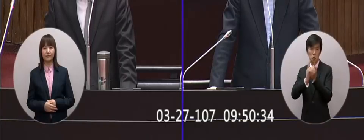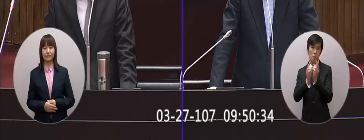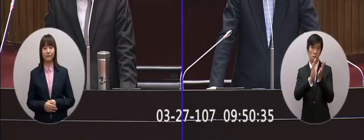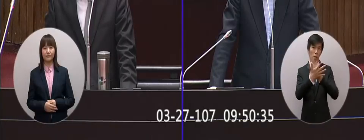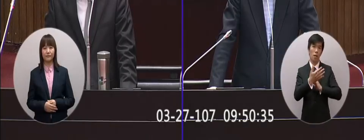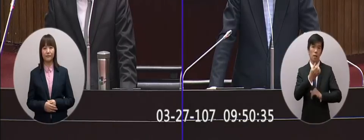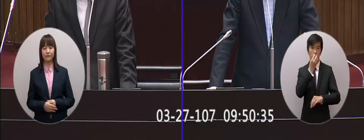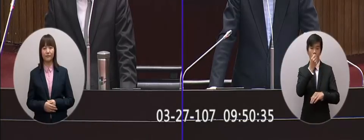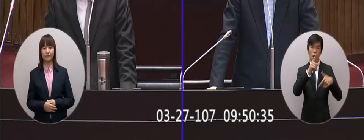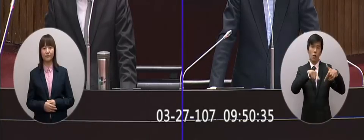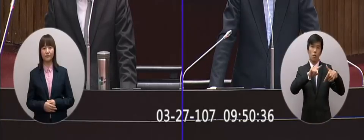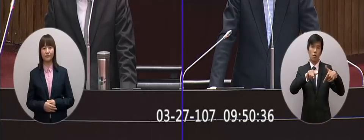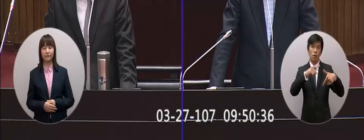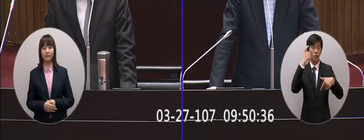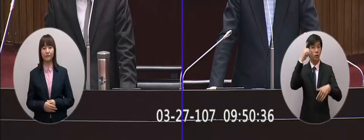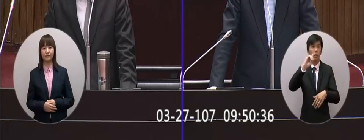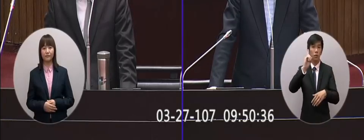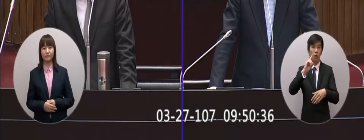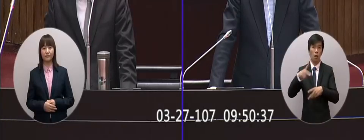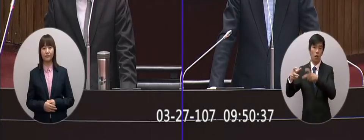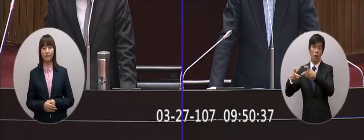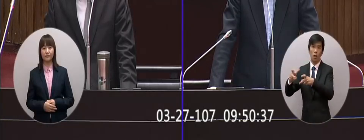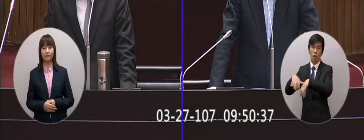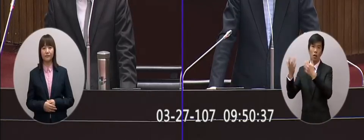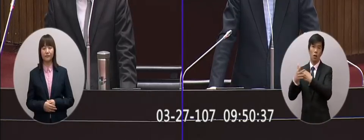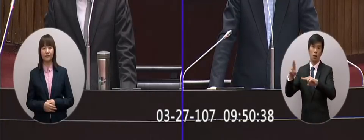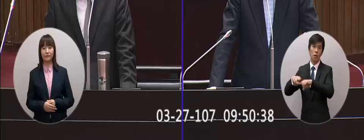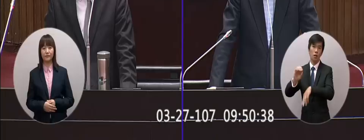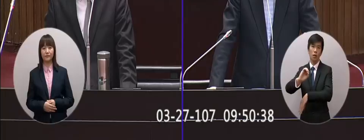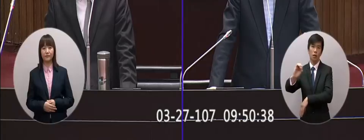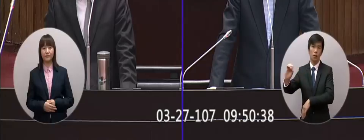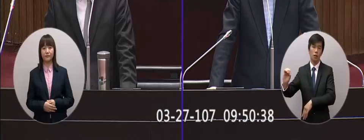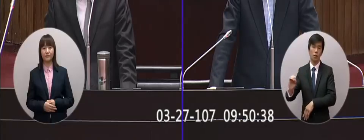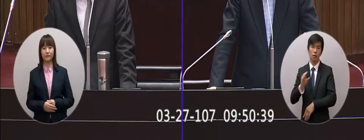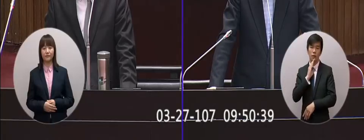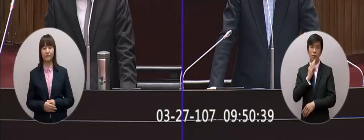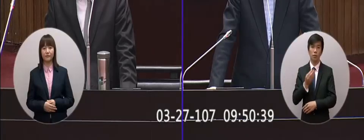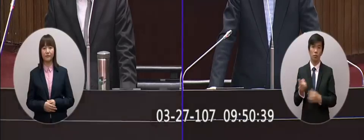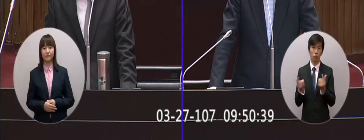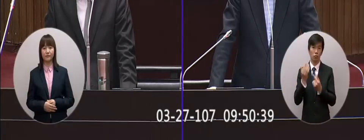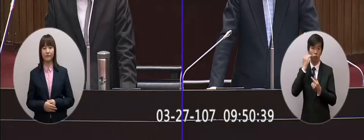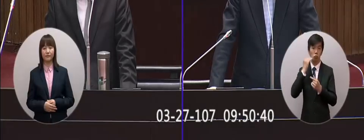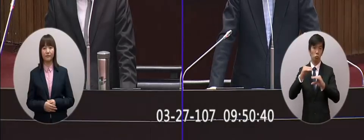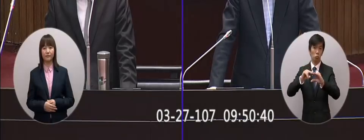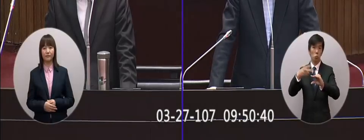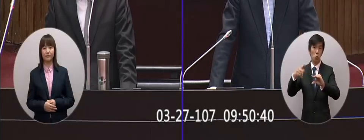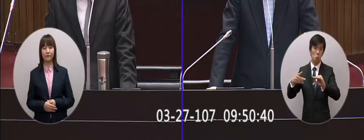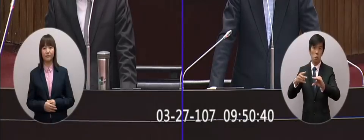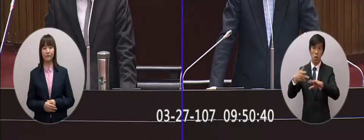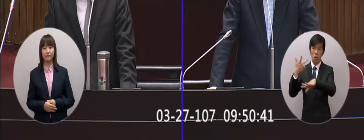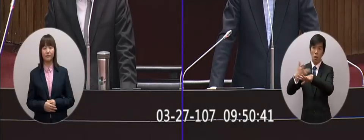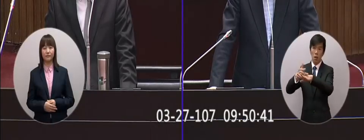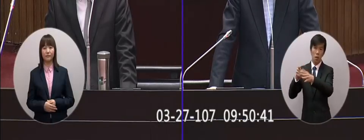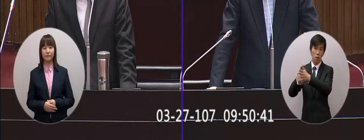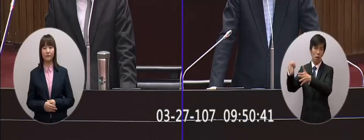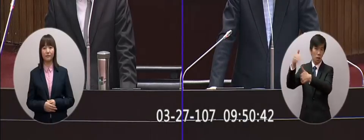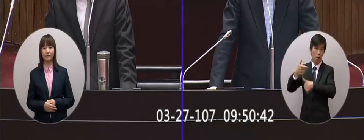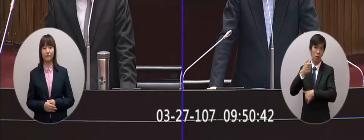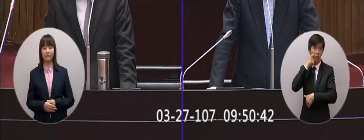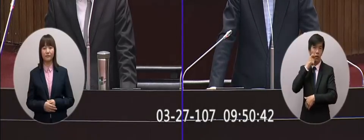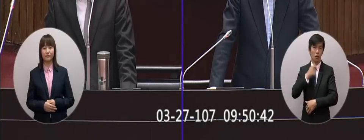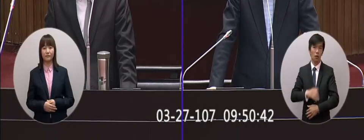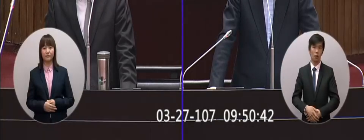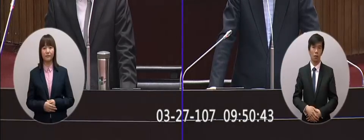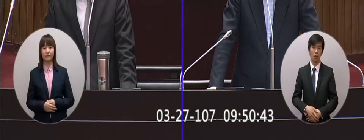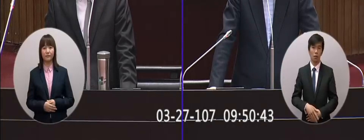制造业哈。举例，他们说现在连一个修车厂要找的找技工都很难找，然后呢，